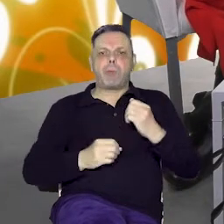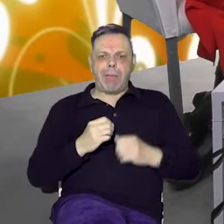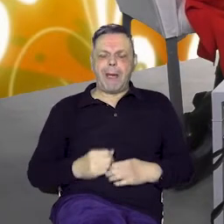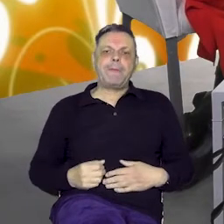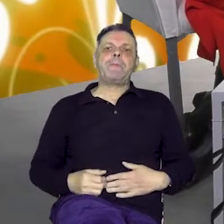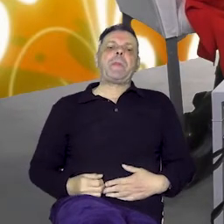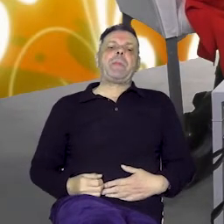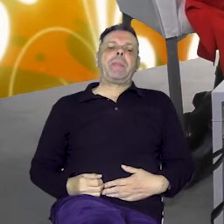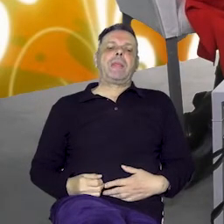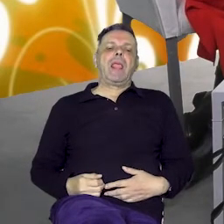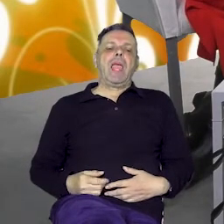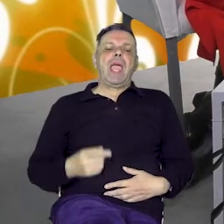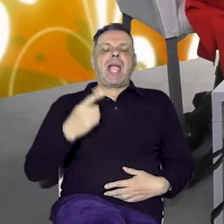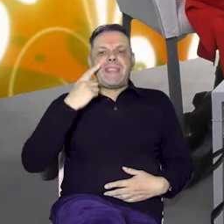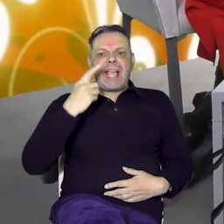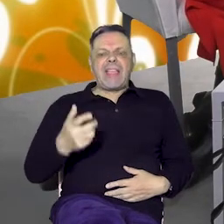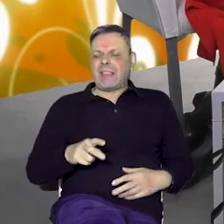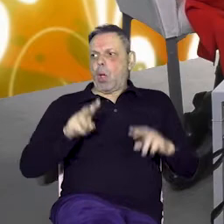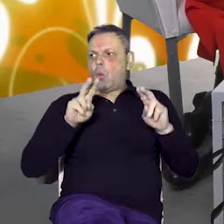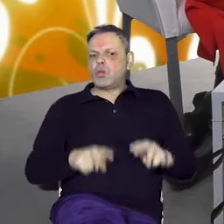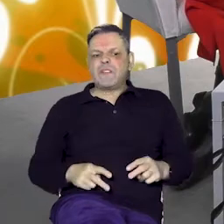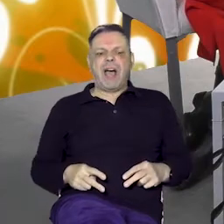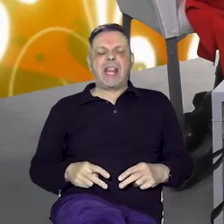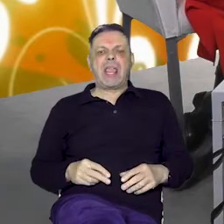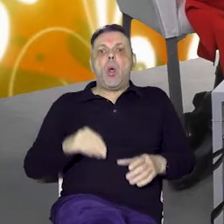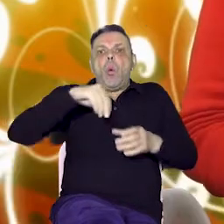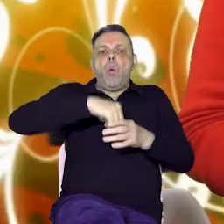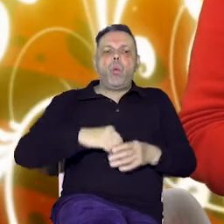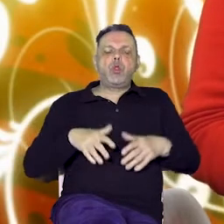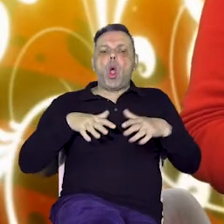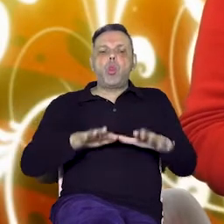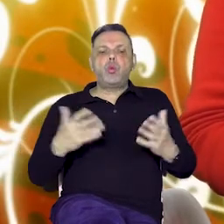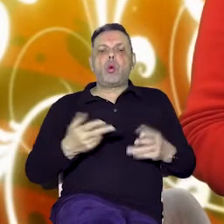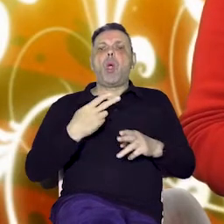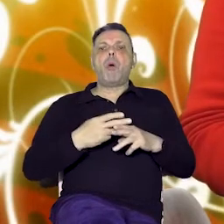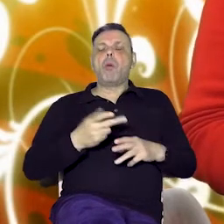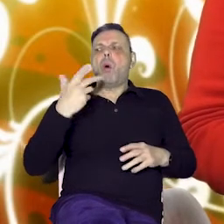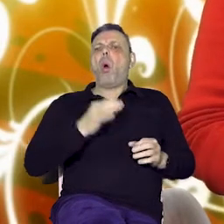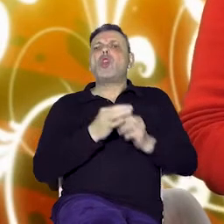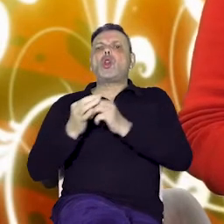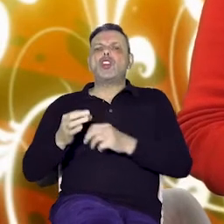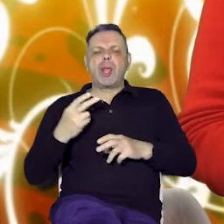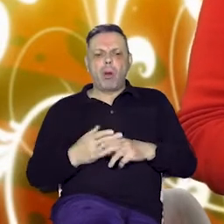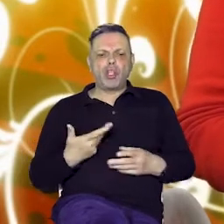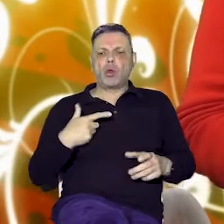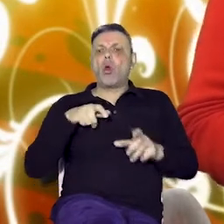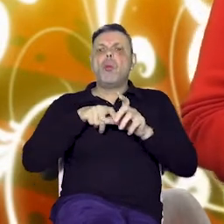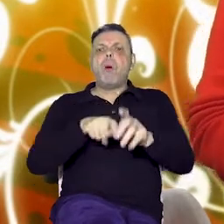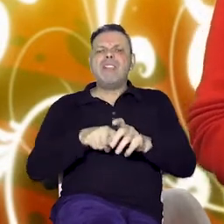Početak problema. Jer vi kada gledate u stvari udio ljudi koji boluju od kroničnih bolesti, koji su povezani